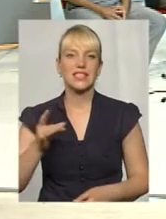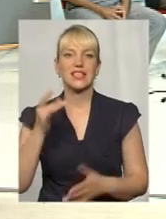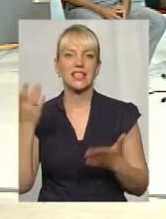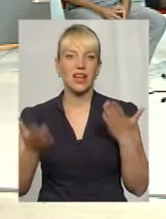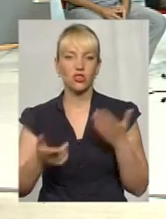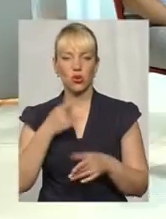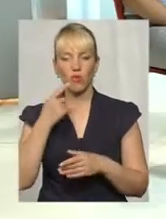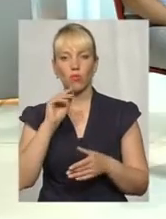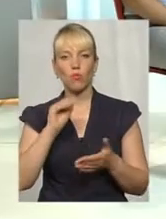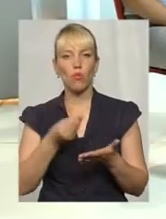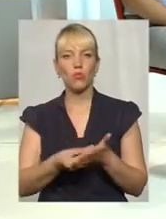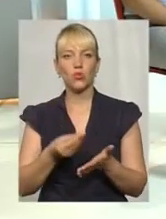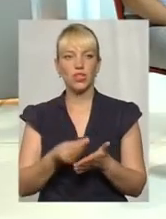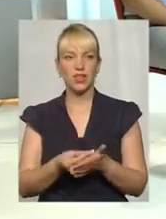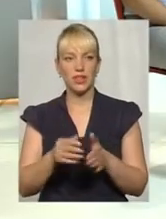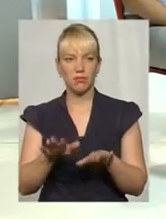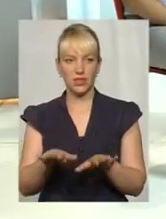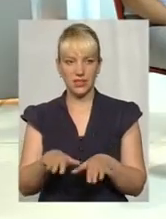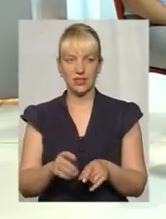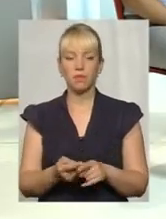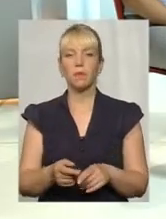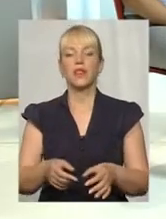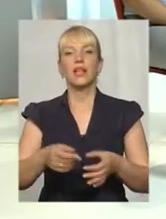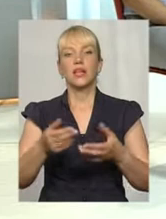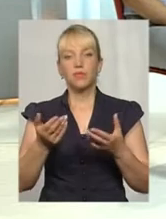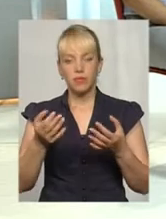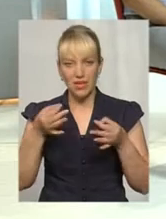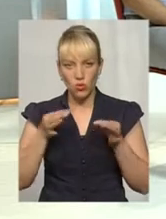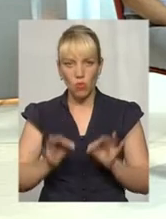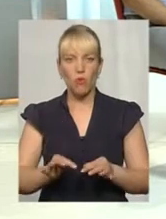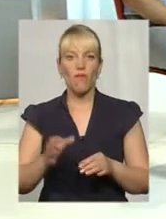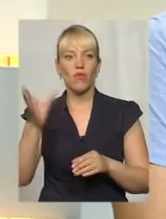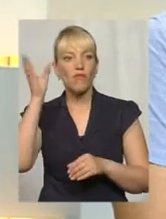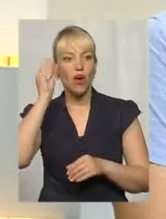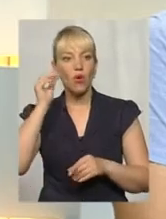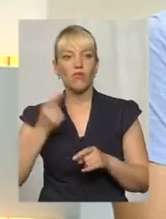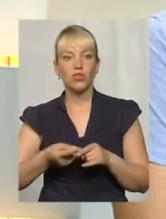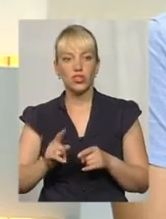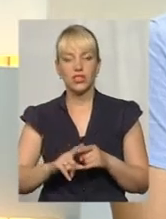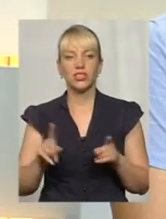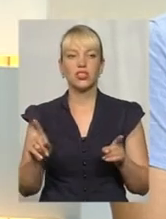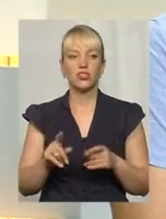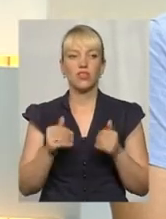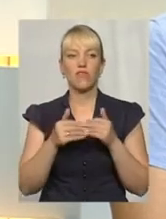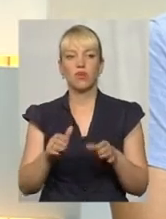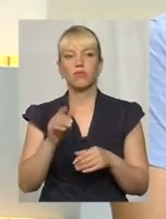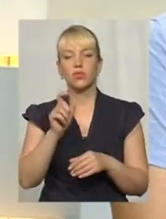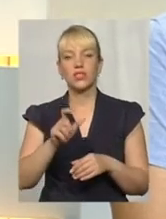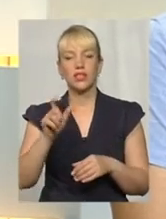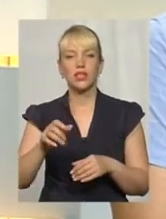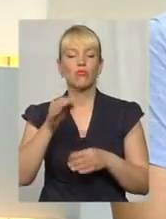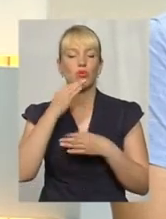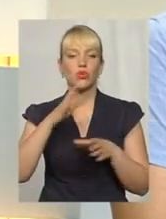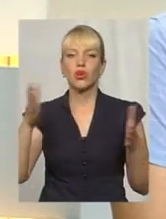бюджетне місце? Дякую. Безумовно, враховуючи те, що В принципі, випускники будь-якого